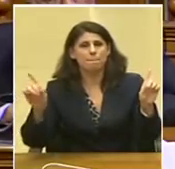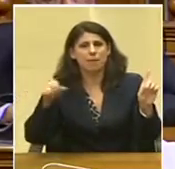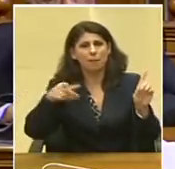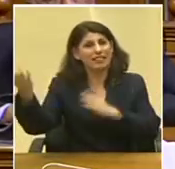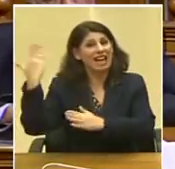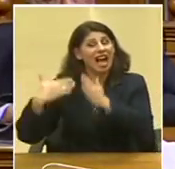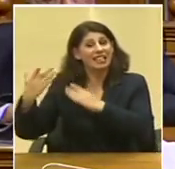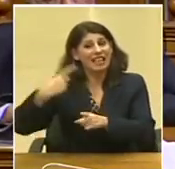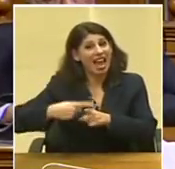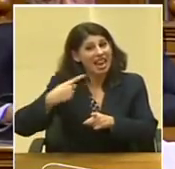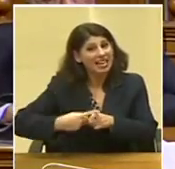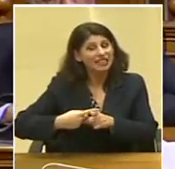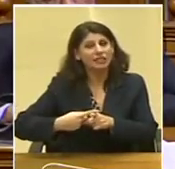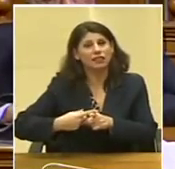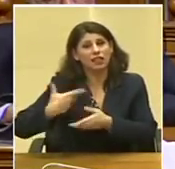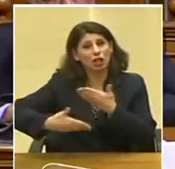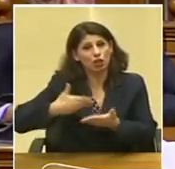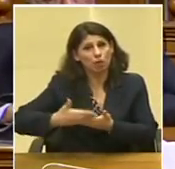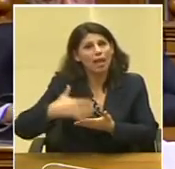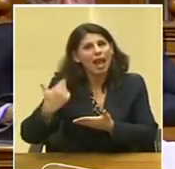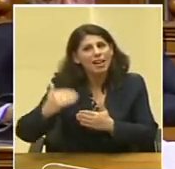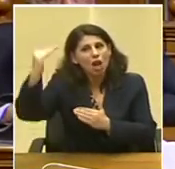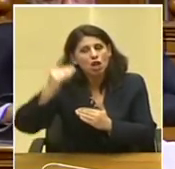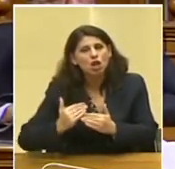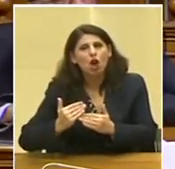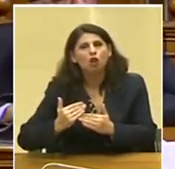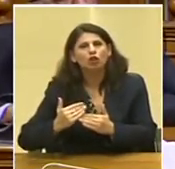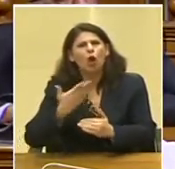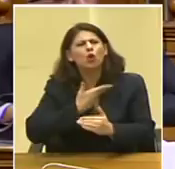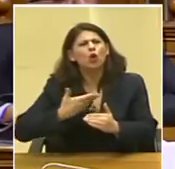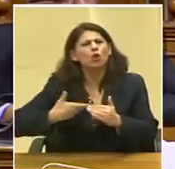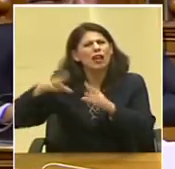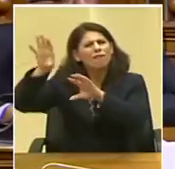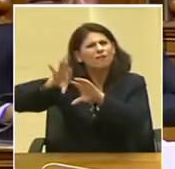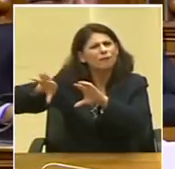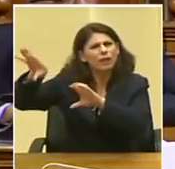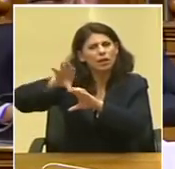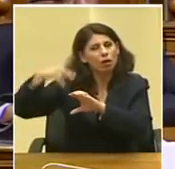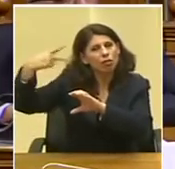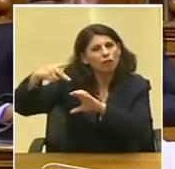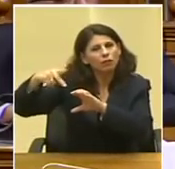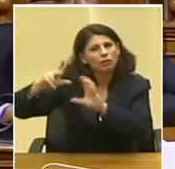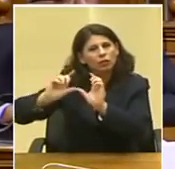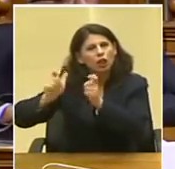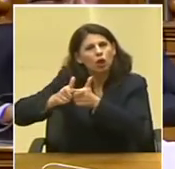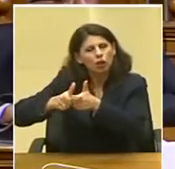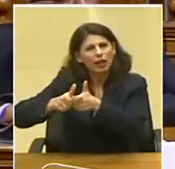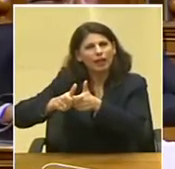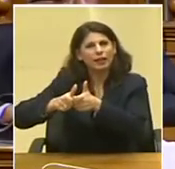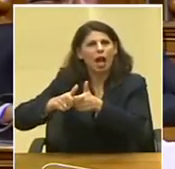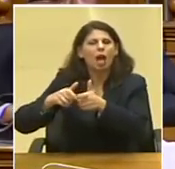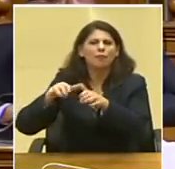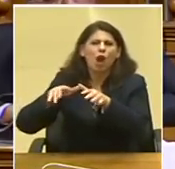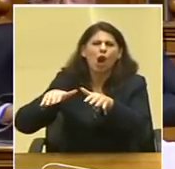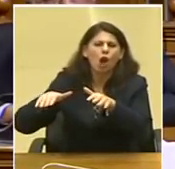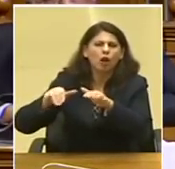των νότιων σλαβικών γλωσσών. Και βεβαίως αυτά ισχύουν, επαναλαμβάνω, αναφορικά με τη